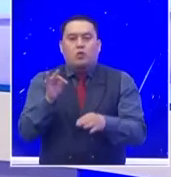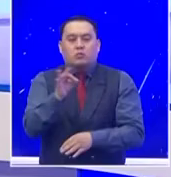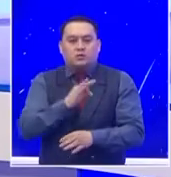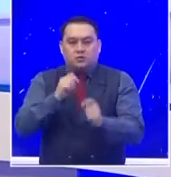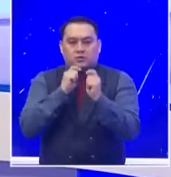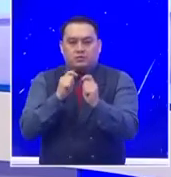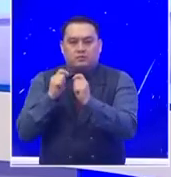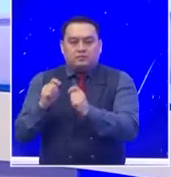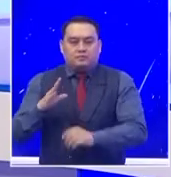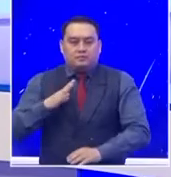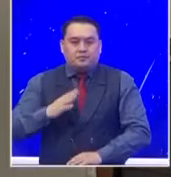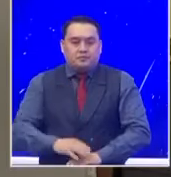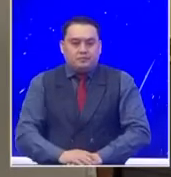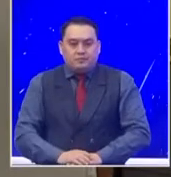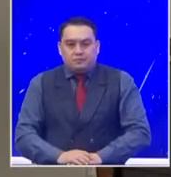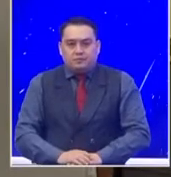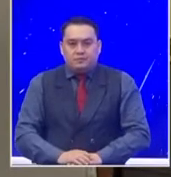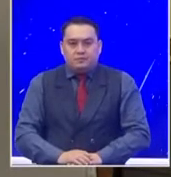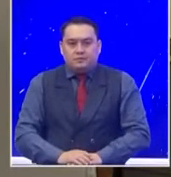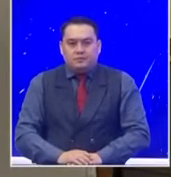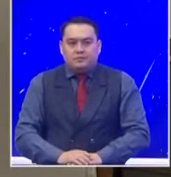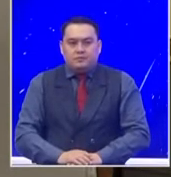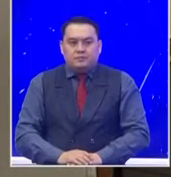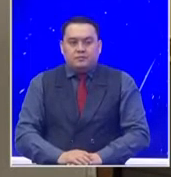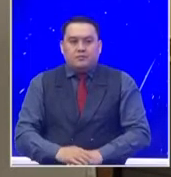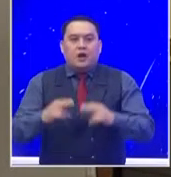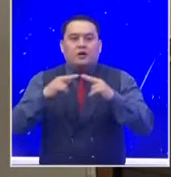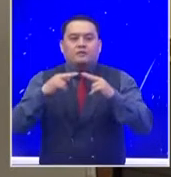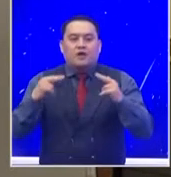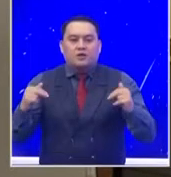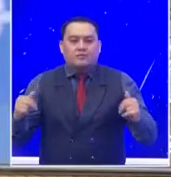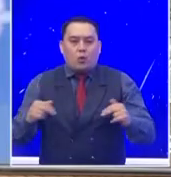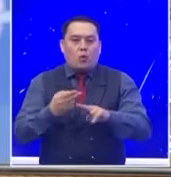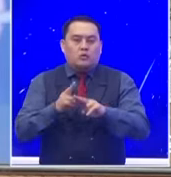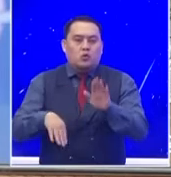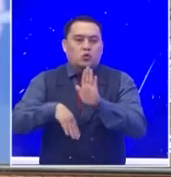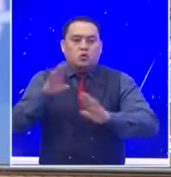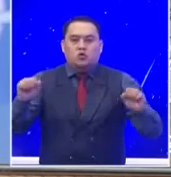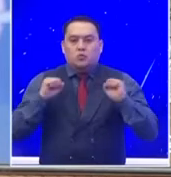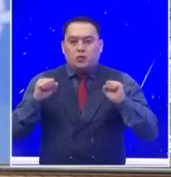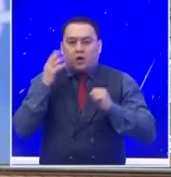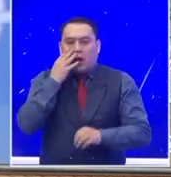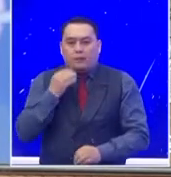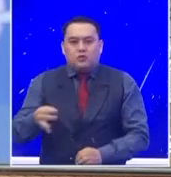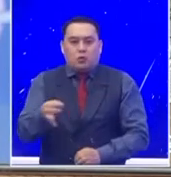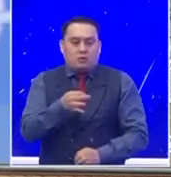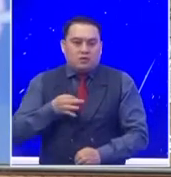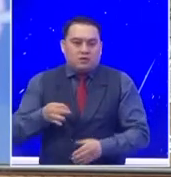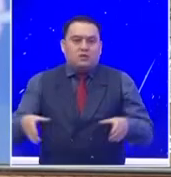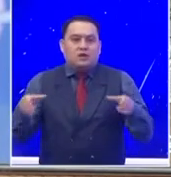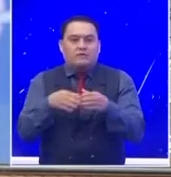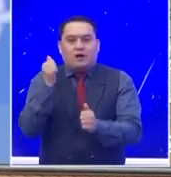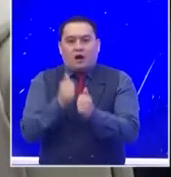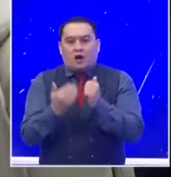tala пацан раком салтанат сарае в этот день собрались лучшие спортсмены алматинской области